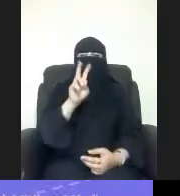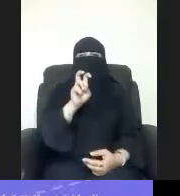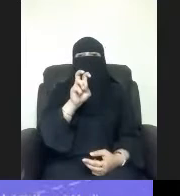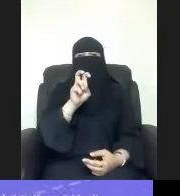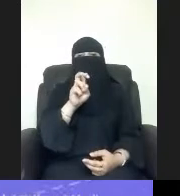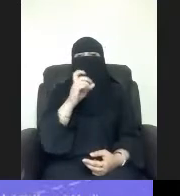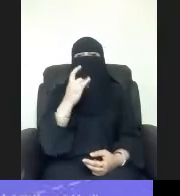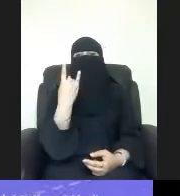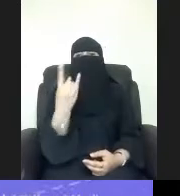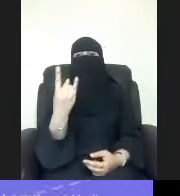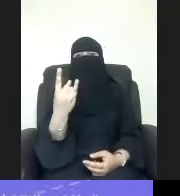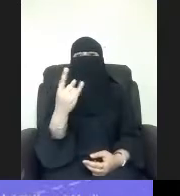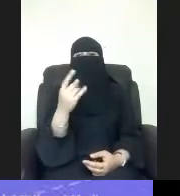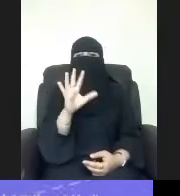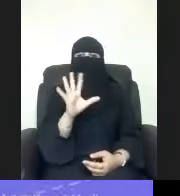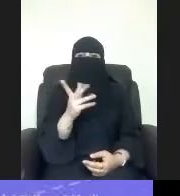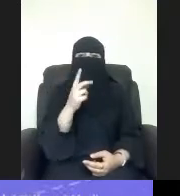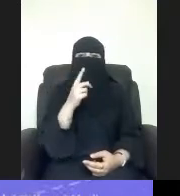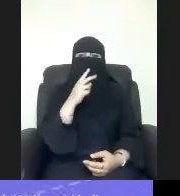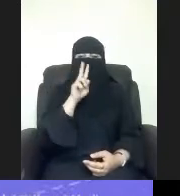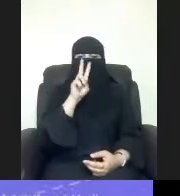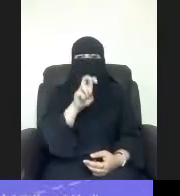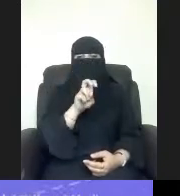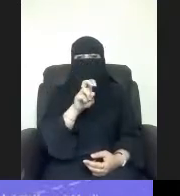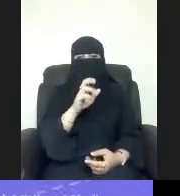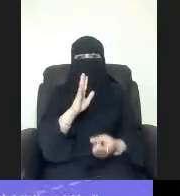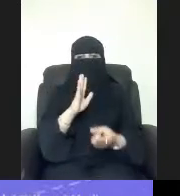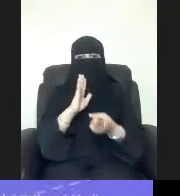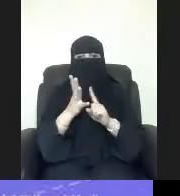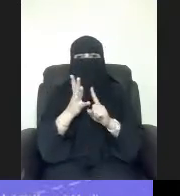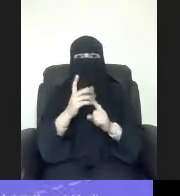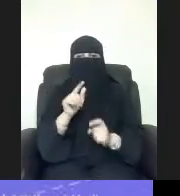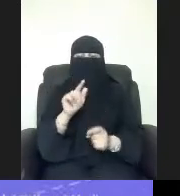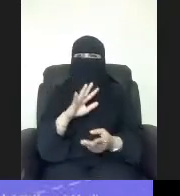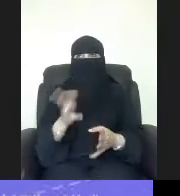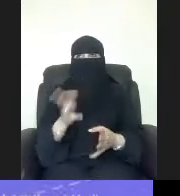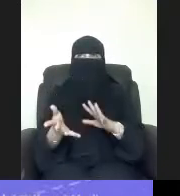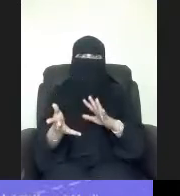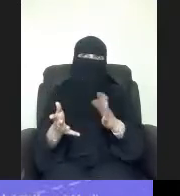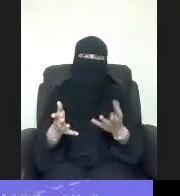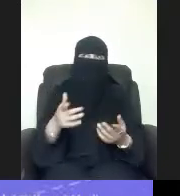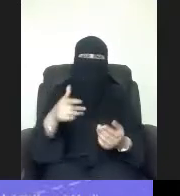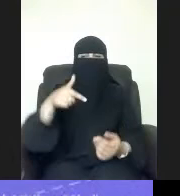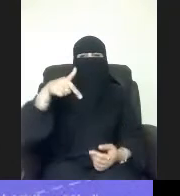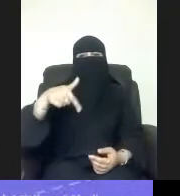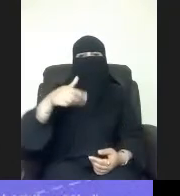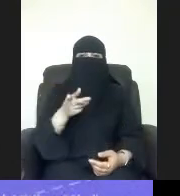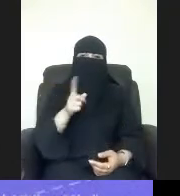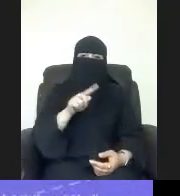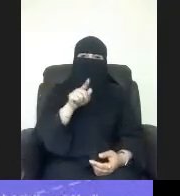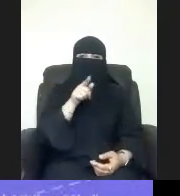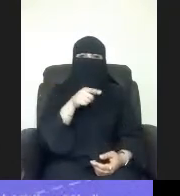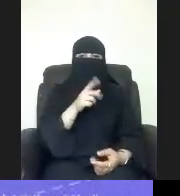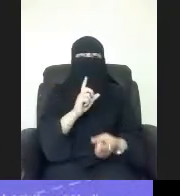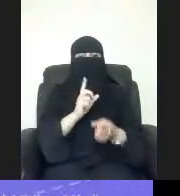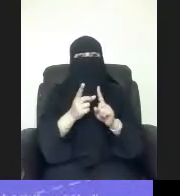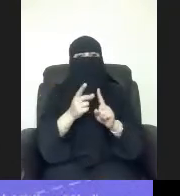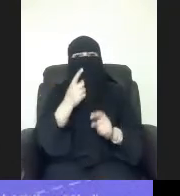2010 و2015، يعني أعمارهم يمكن الحين بين 6 و11 سنة، هؤلاء الآن يستخدمون